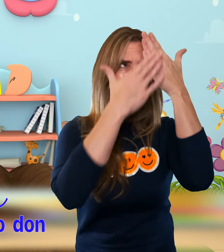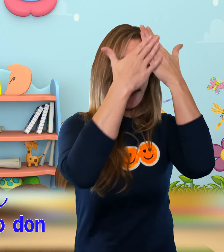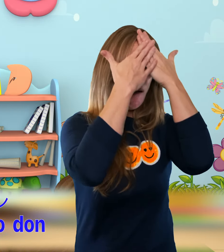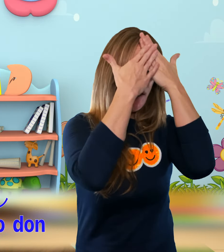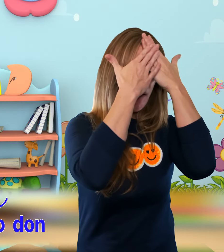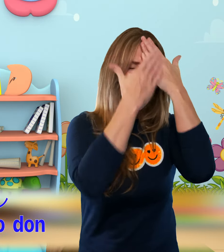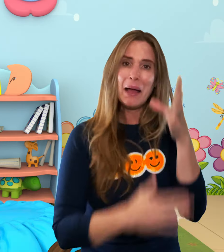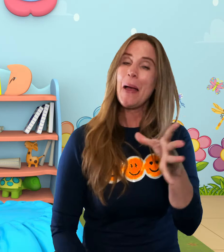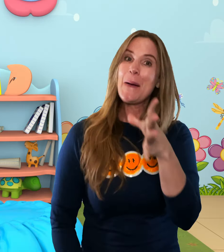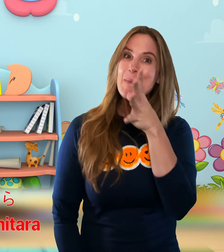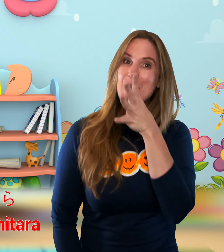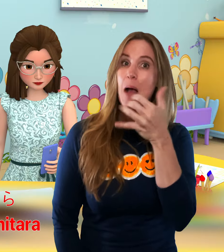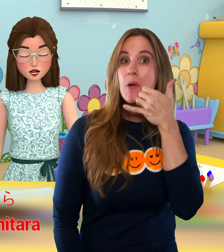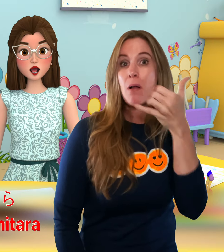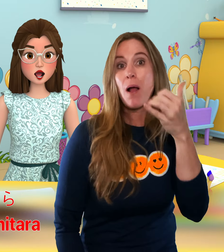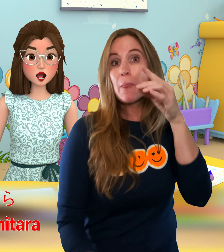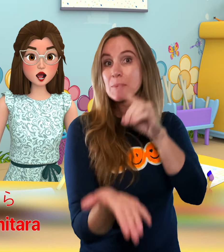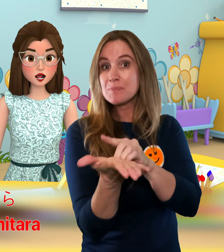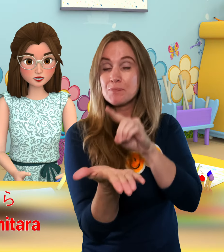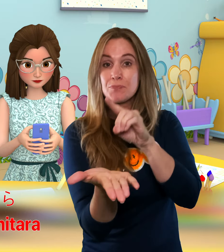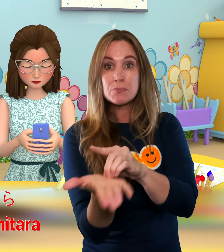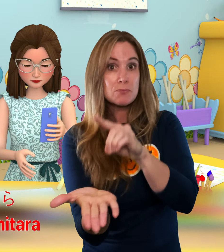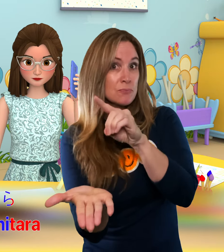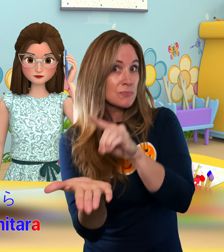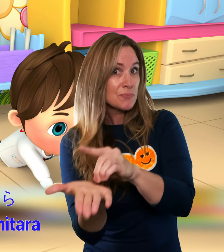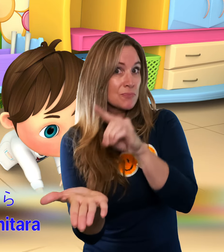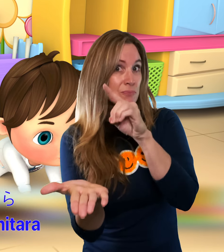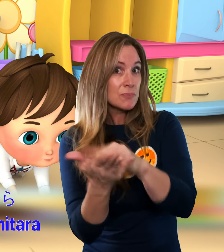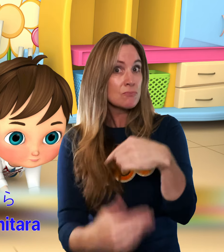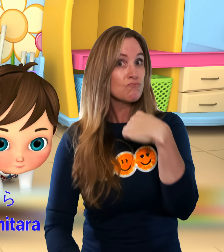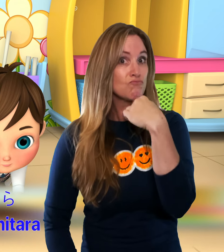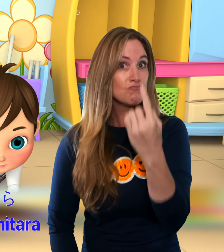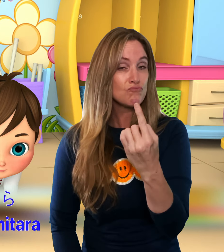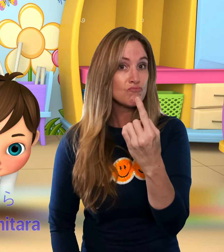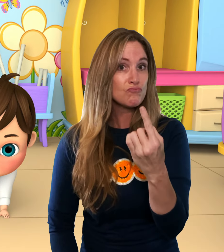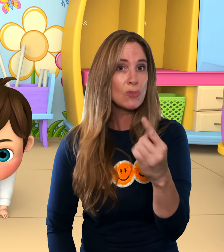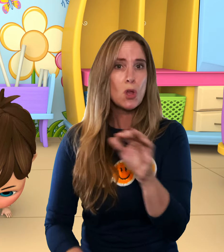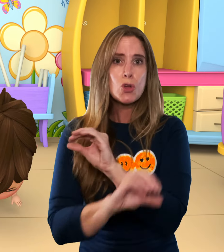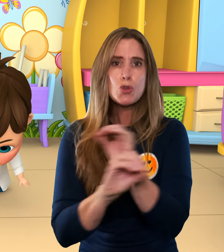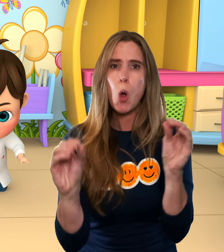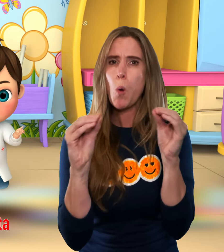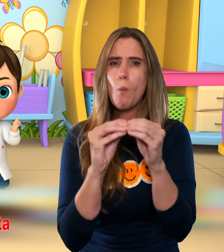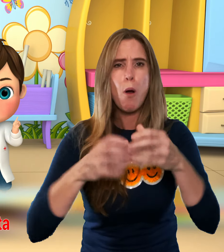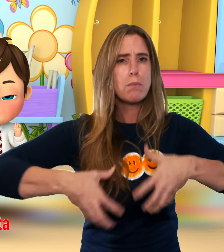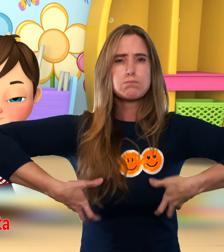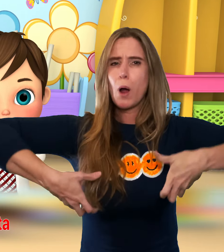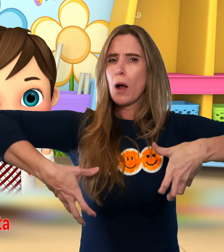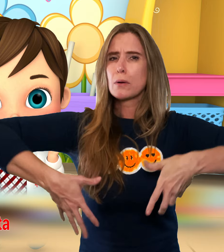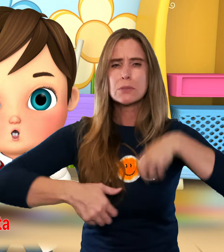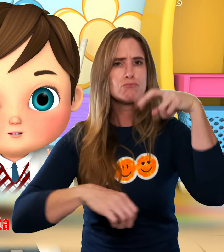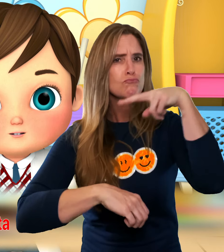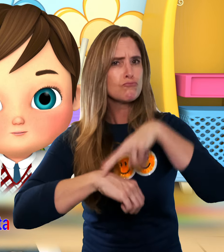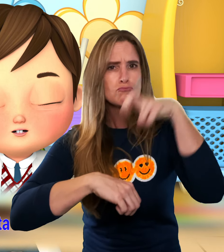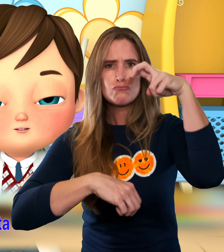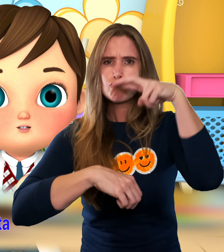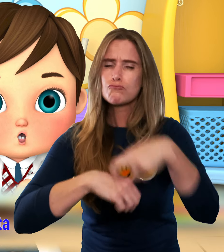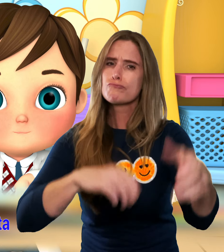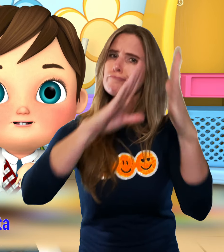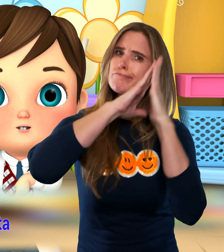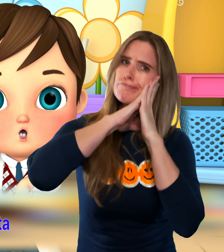をママが医者に話したらぴょんぴょんダメよと